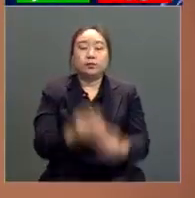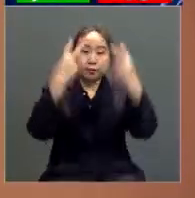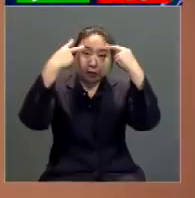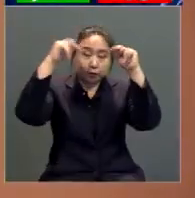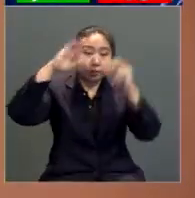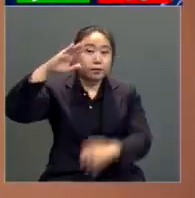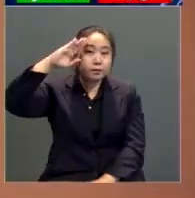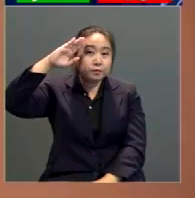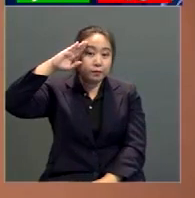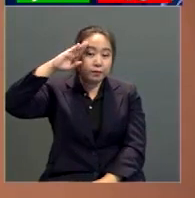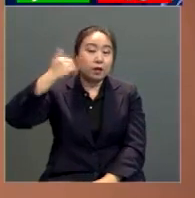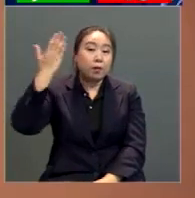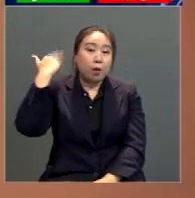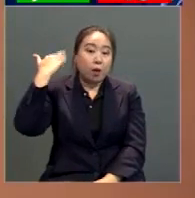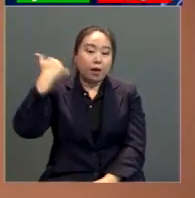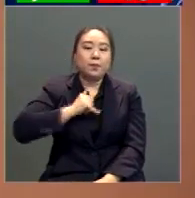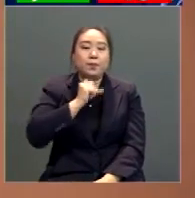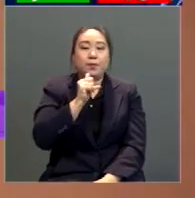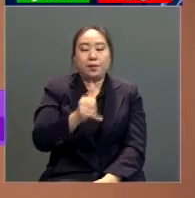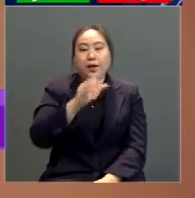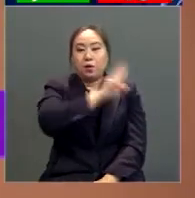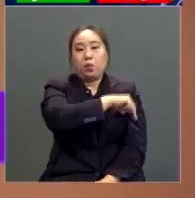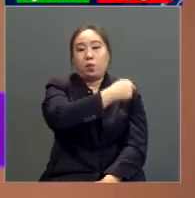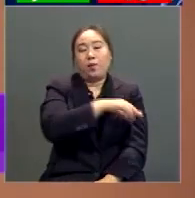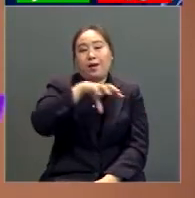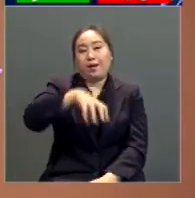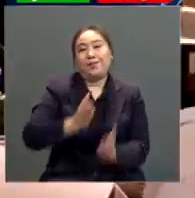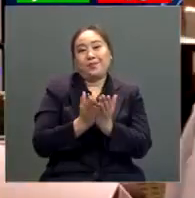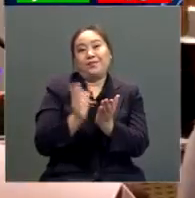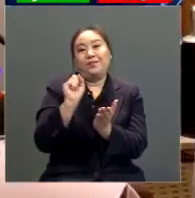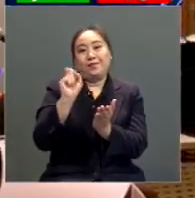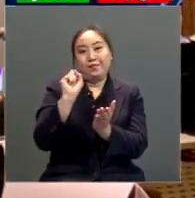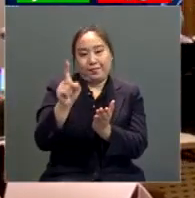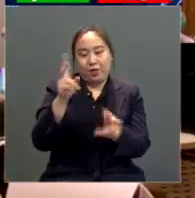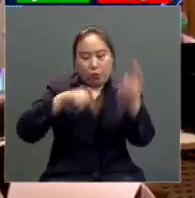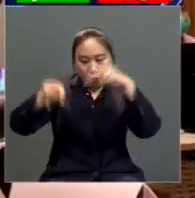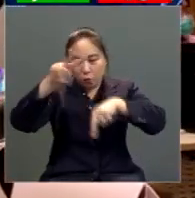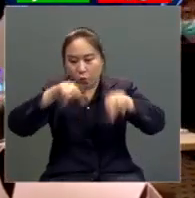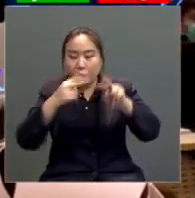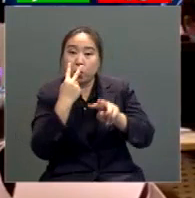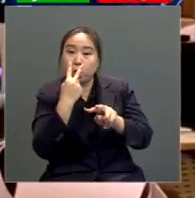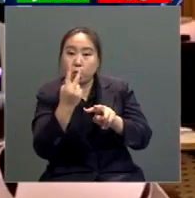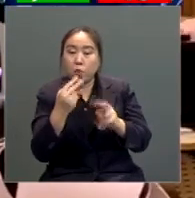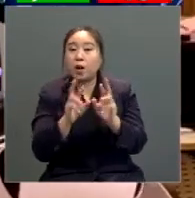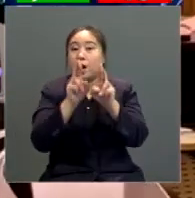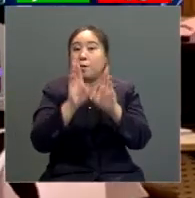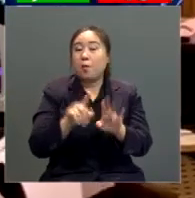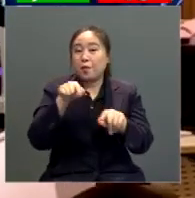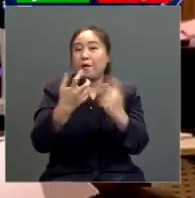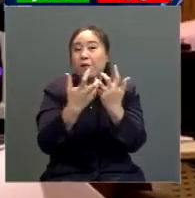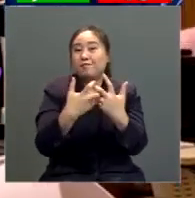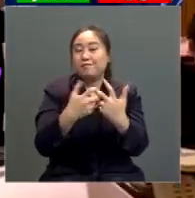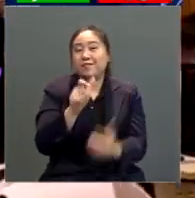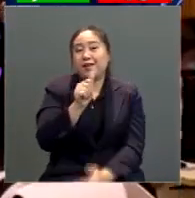จันทร์โอชานายกรัฐมนตรีเมื่อวานนี้ได้เดินทางไปที่โรงพยาบาลสิริราชครับไปตรวจติดตามการใช้งานระบบ AI